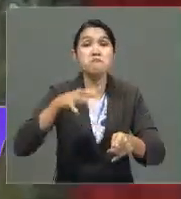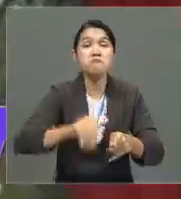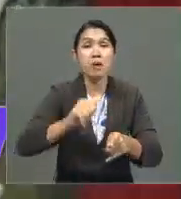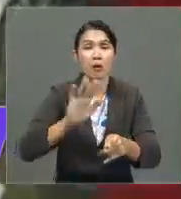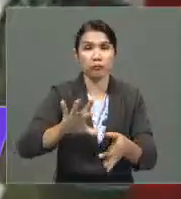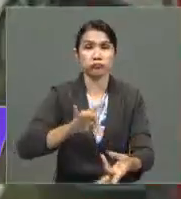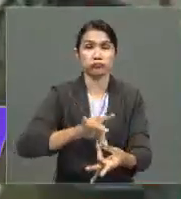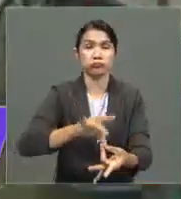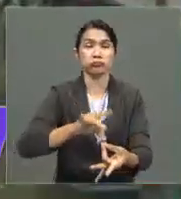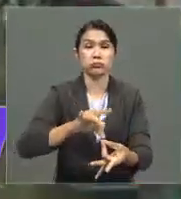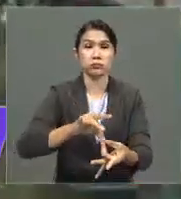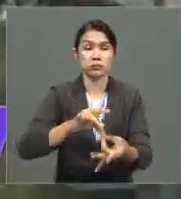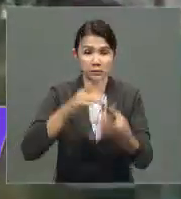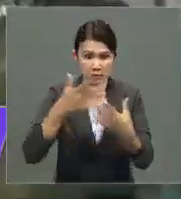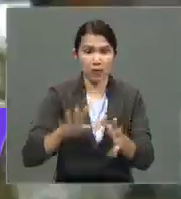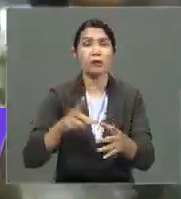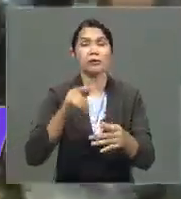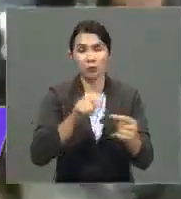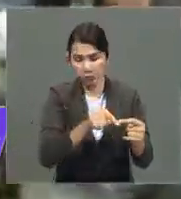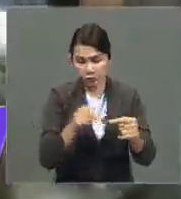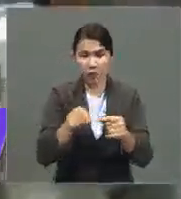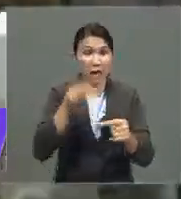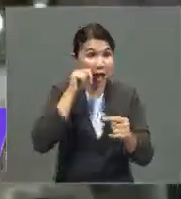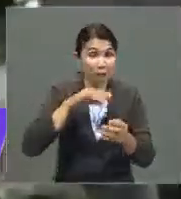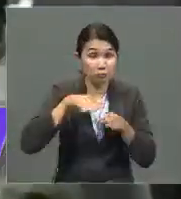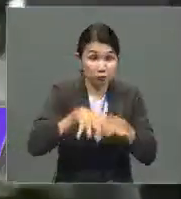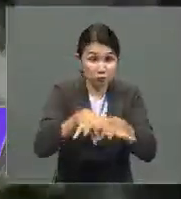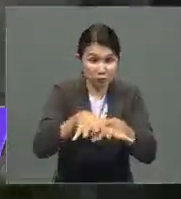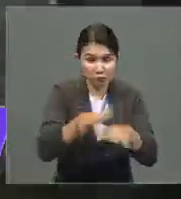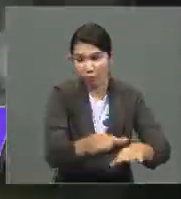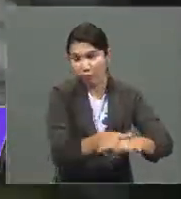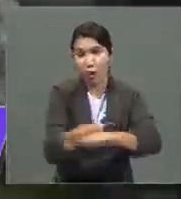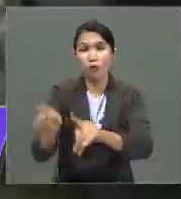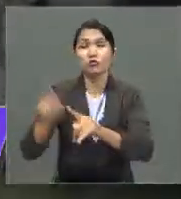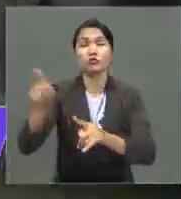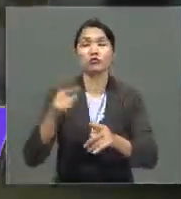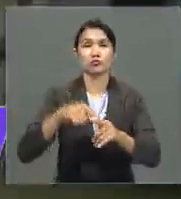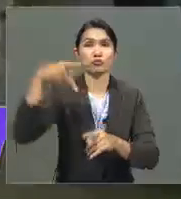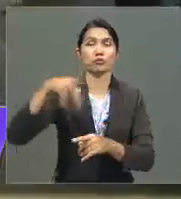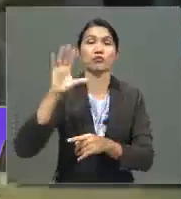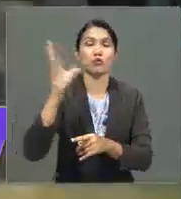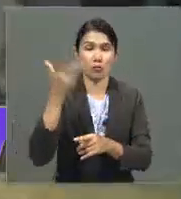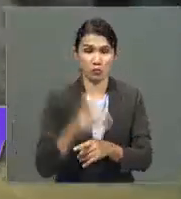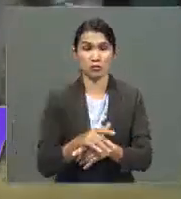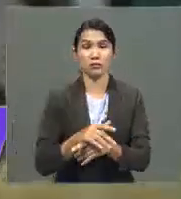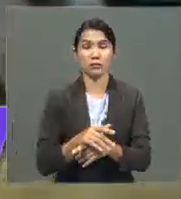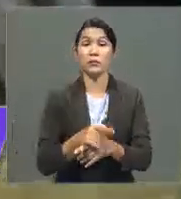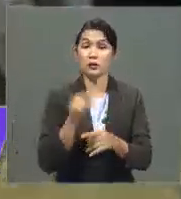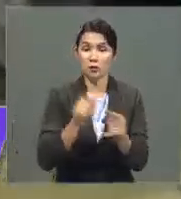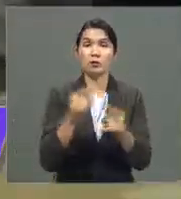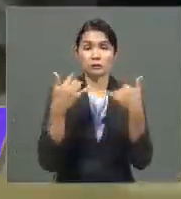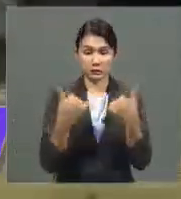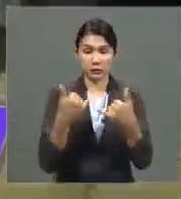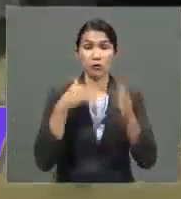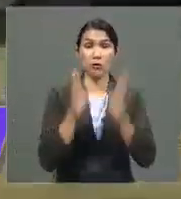จังหวัดสุโขทัยก่อนที่จะเดินทางไปที่จังหวัดพิษณุโลกเช่นเดียวกันทางด้านนายกเทศมนตรีในพื้นที่ครับที่อำเภอสวรรคโลกจังหวัดสุโขทัยได้